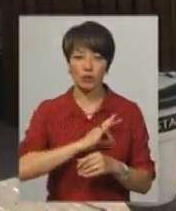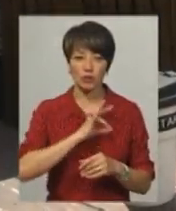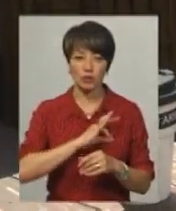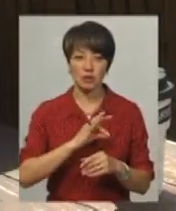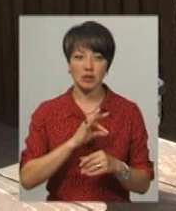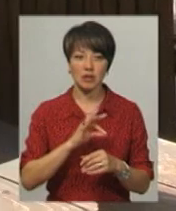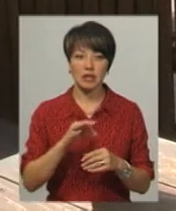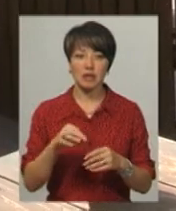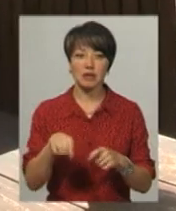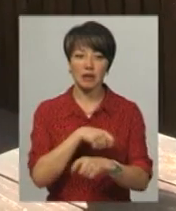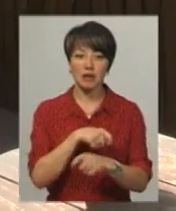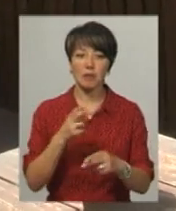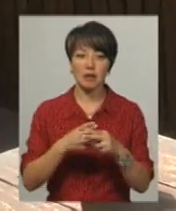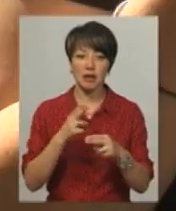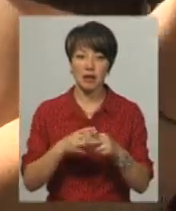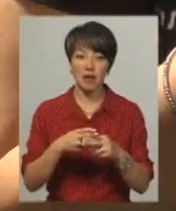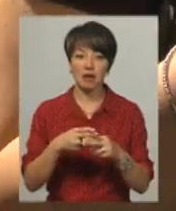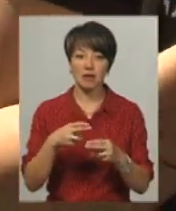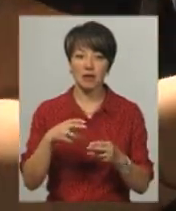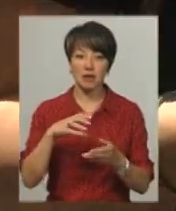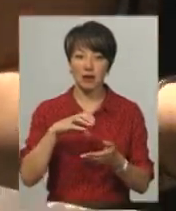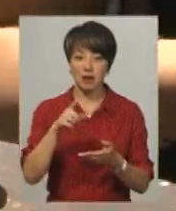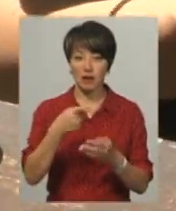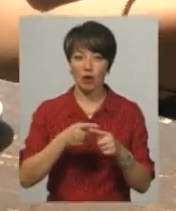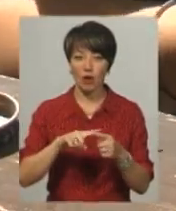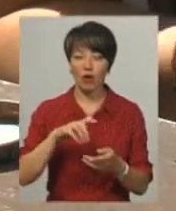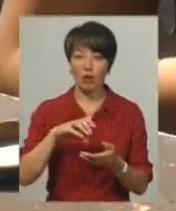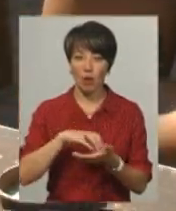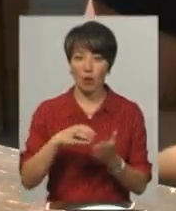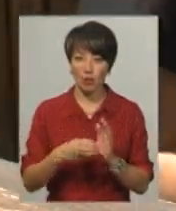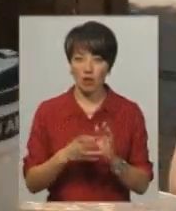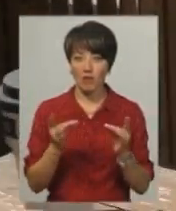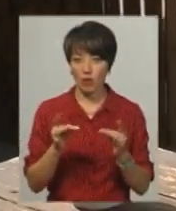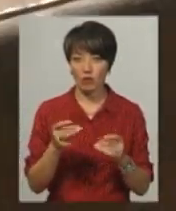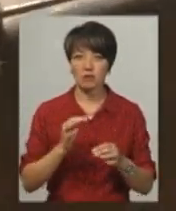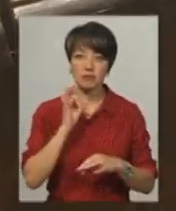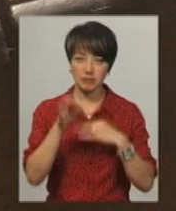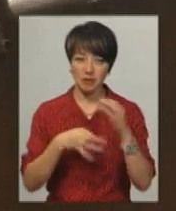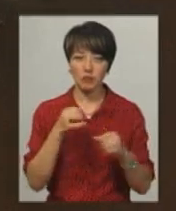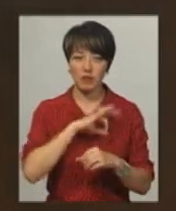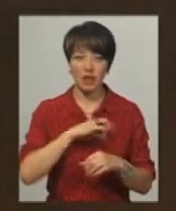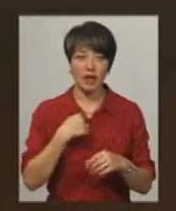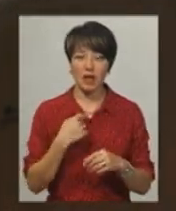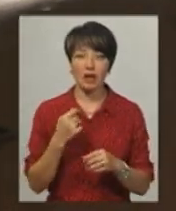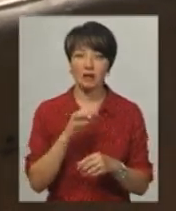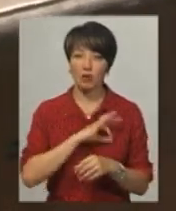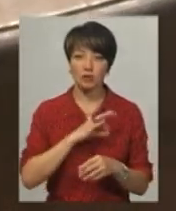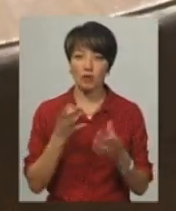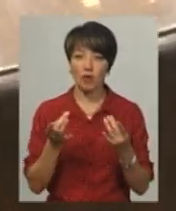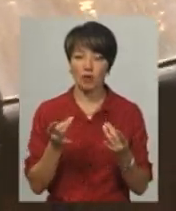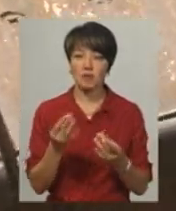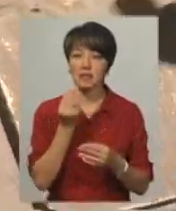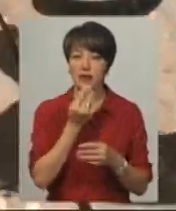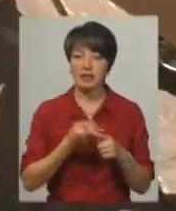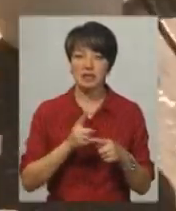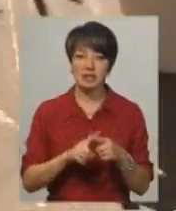користується зволоженою тканиною в металевій коробиці. Вона зберігається цілий день волога і її можна використовувати. Я не користуюся вологими серветками, тому